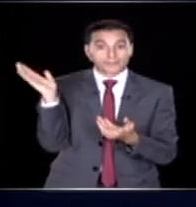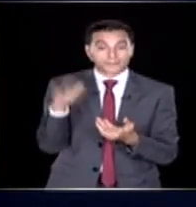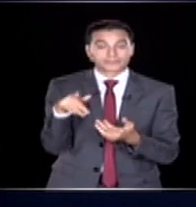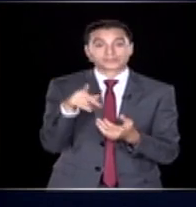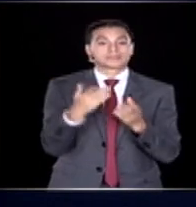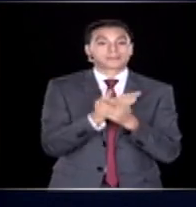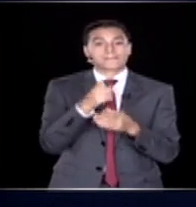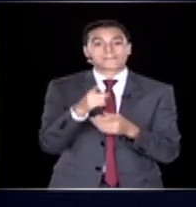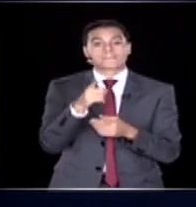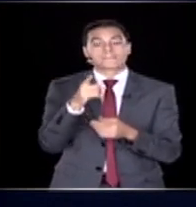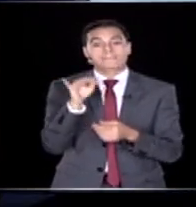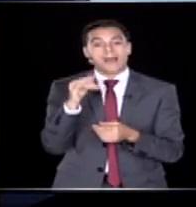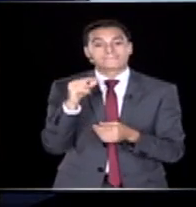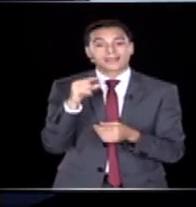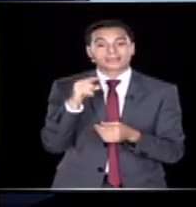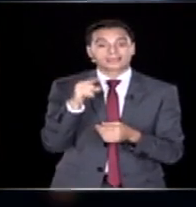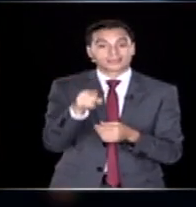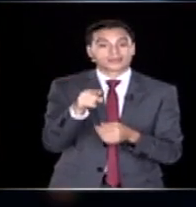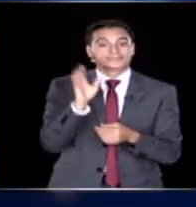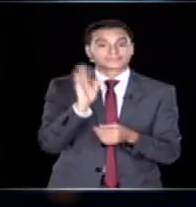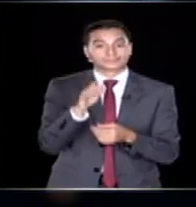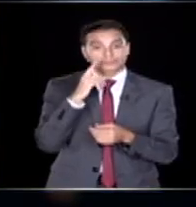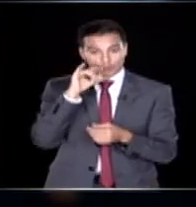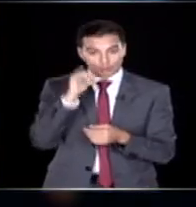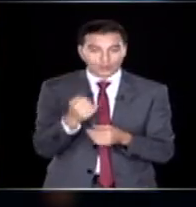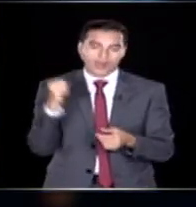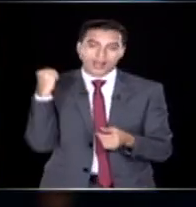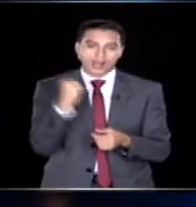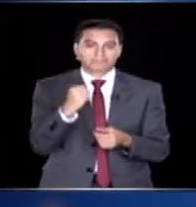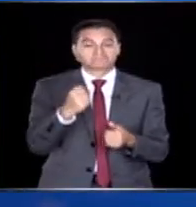البازر علشان ال 20 نقطة.